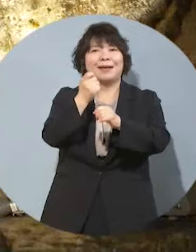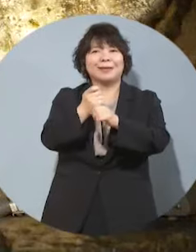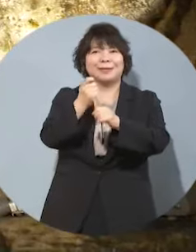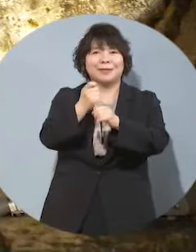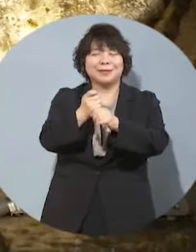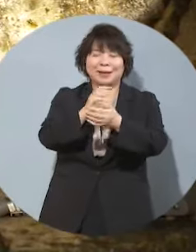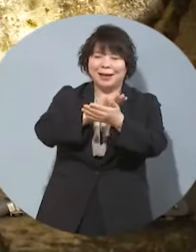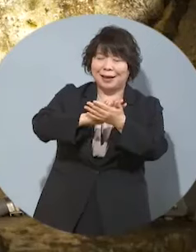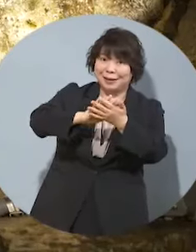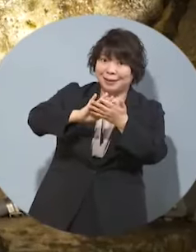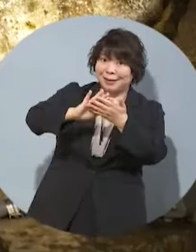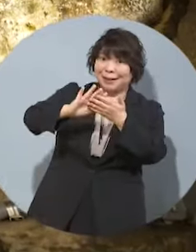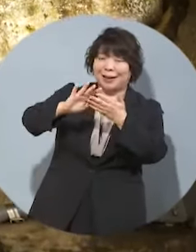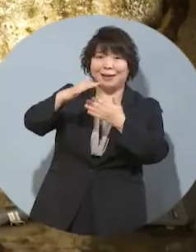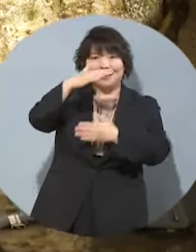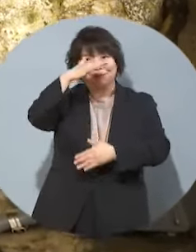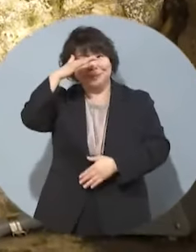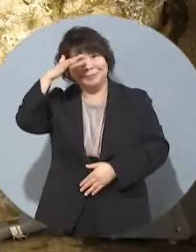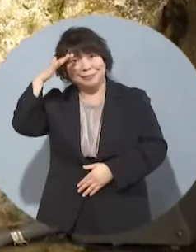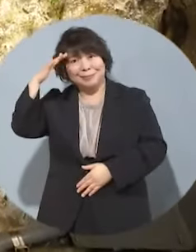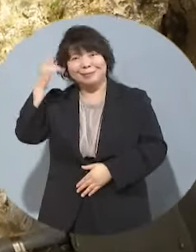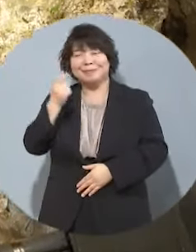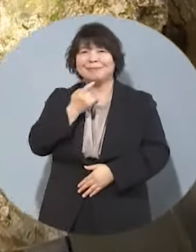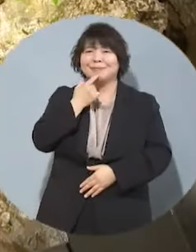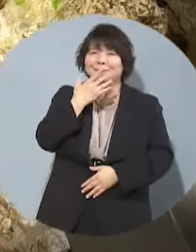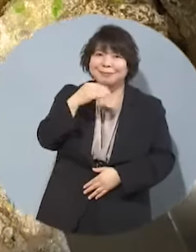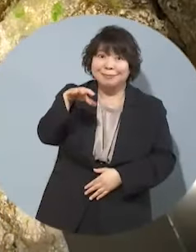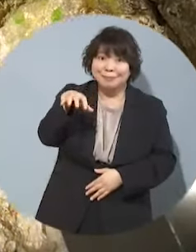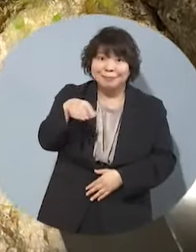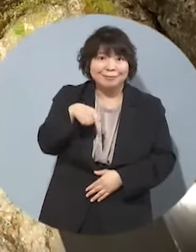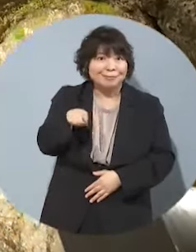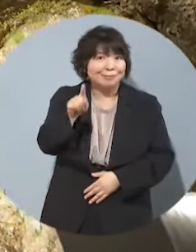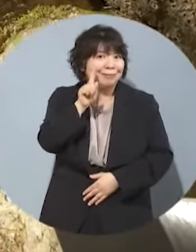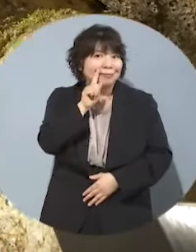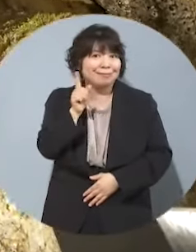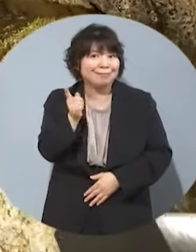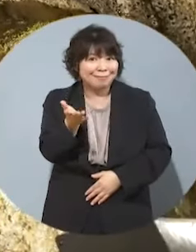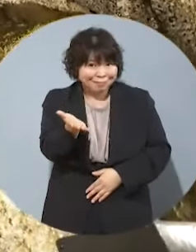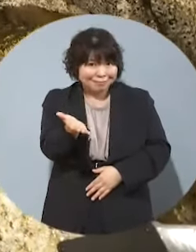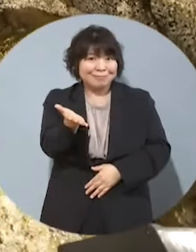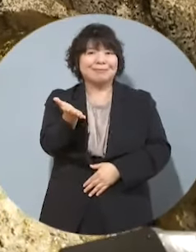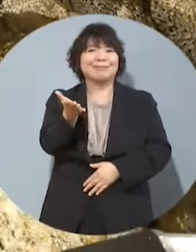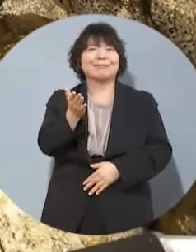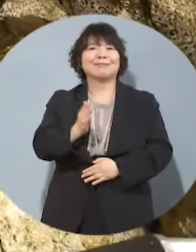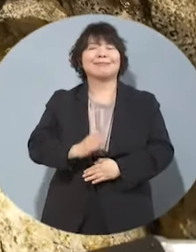神秘的な世界に足を踏み入れてみては。